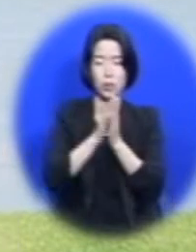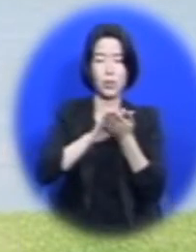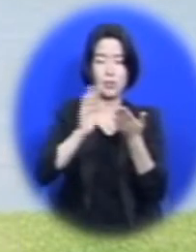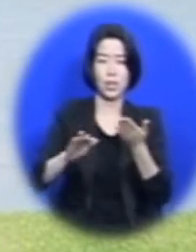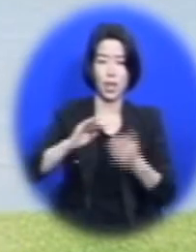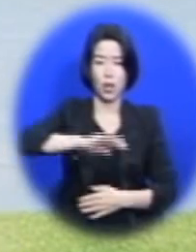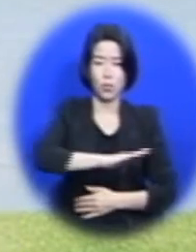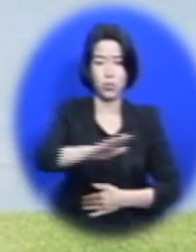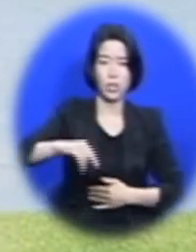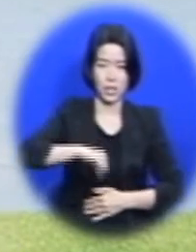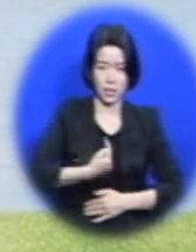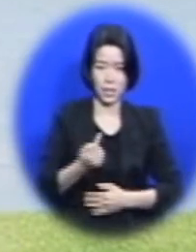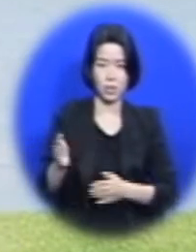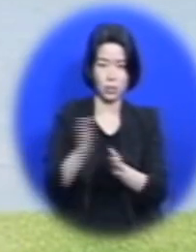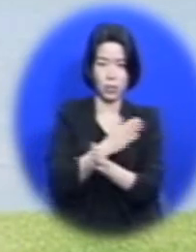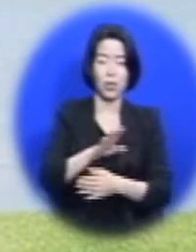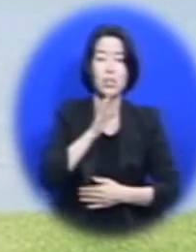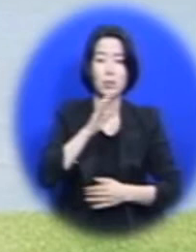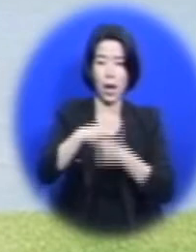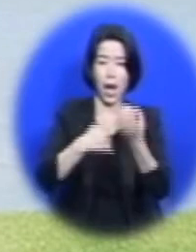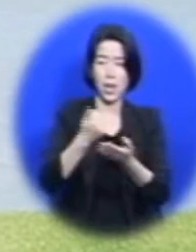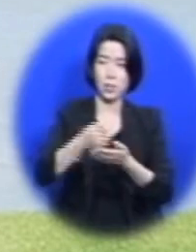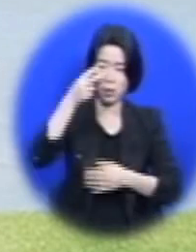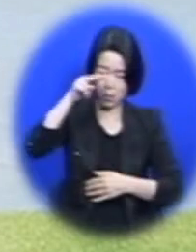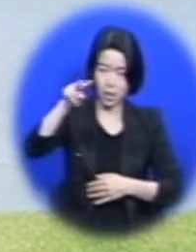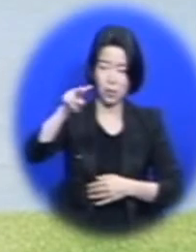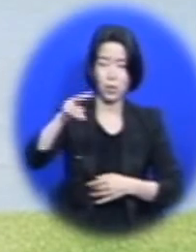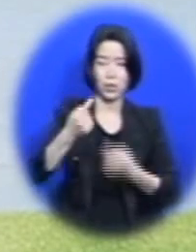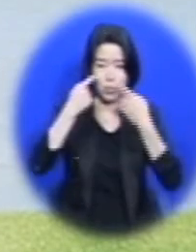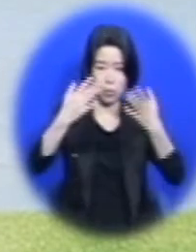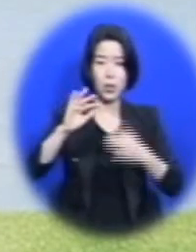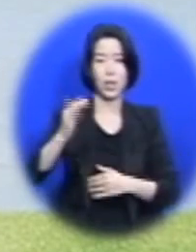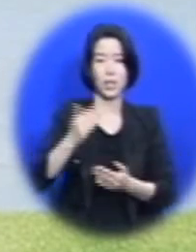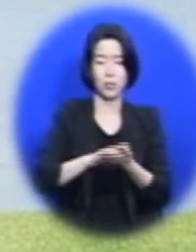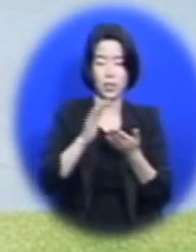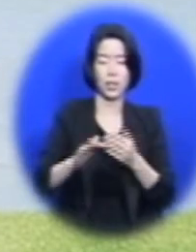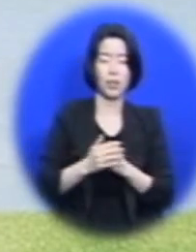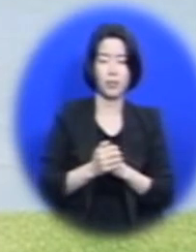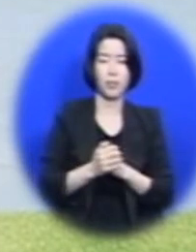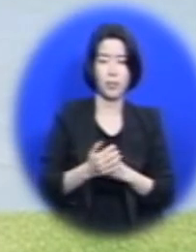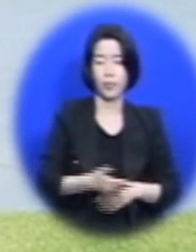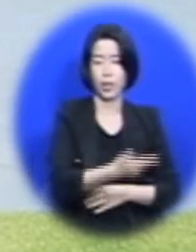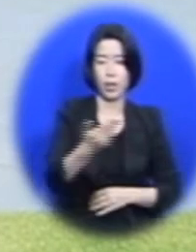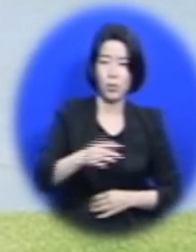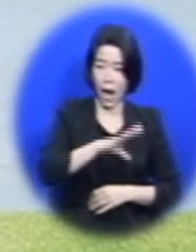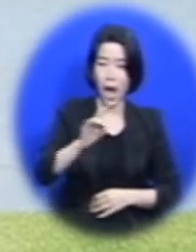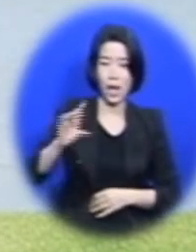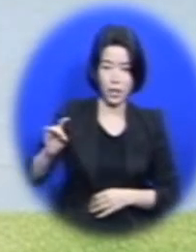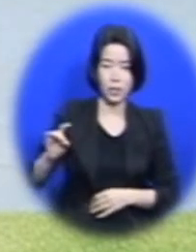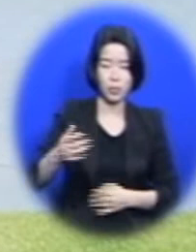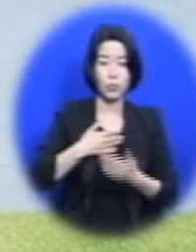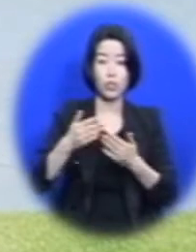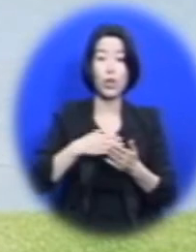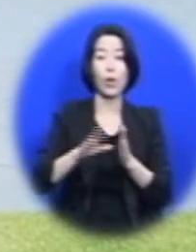우리 자신부터 정말 하나님을 바라보는 것이 분명해야 합니다. 여러분 때때로 두려울